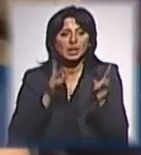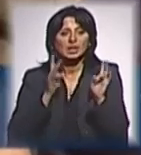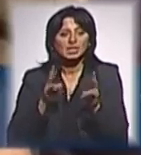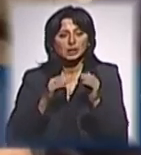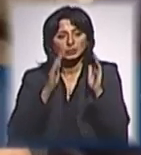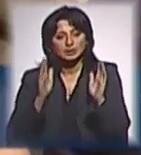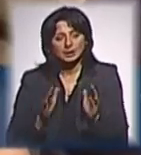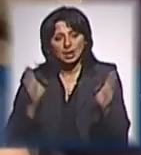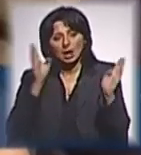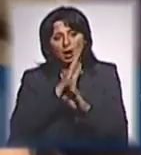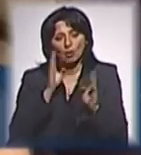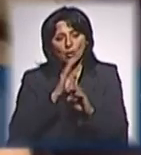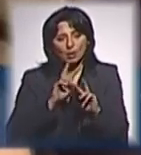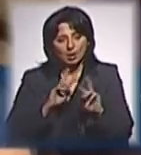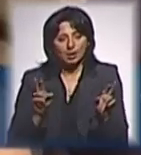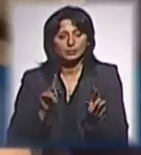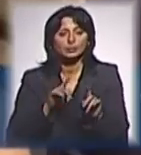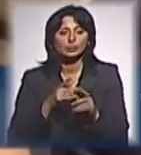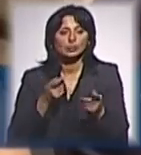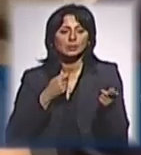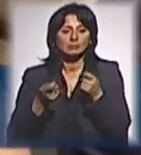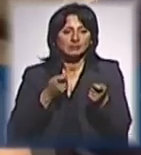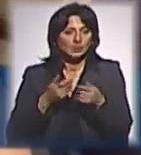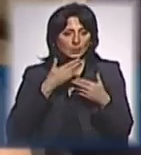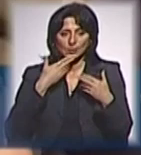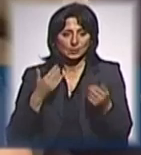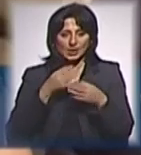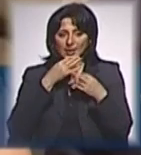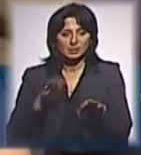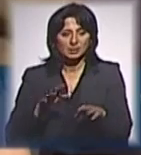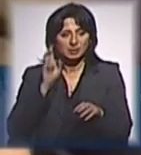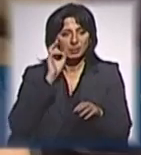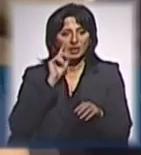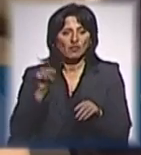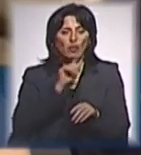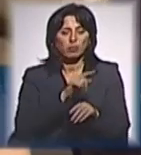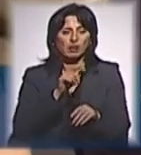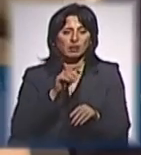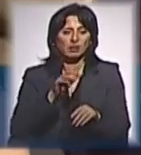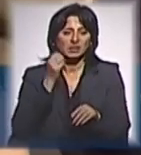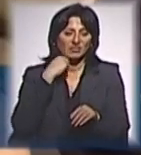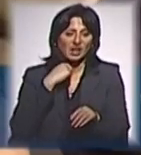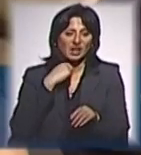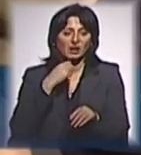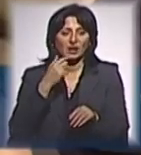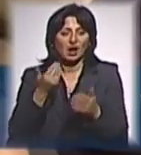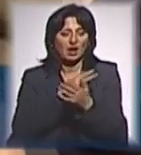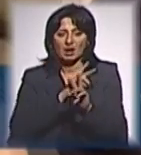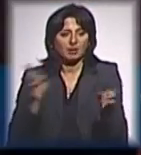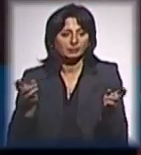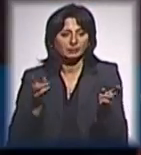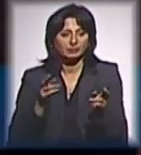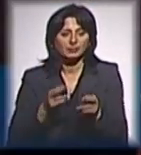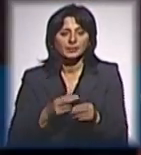დაზიანებული სახლები, ეს არის ეკოლოგია, გაუფრთხილებლობა, ესე ვთქვათ, ნებისმიერი მთავრობის ამ ისტორიული